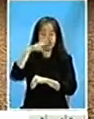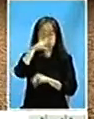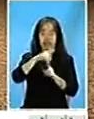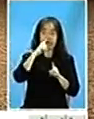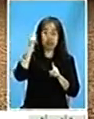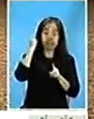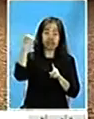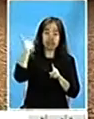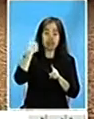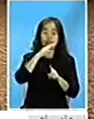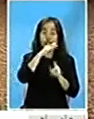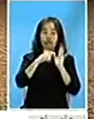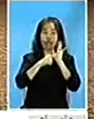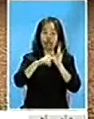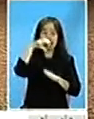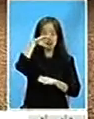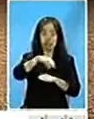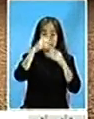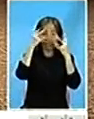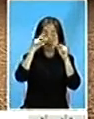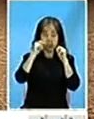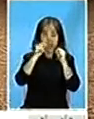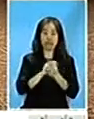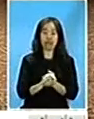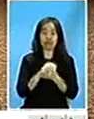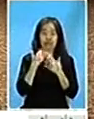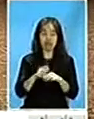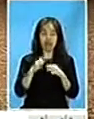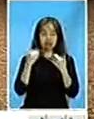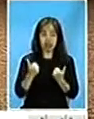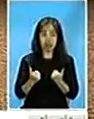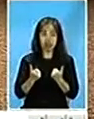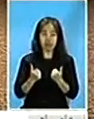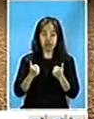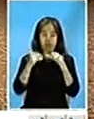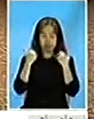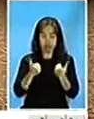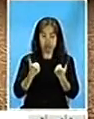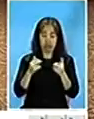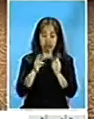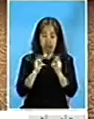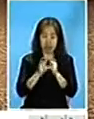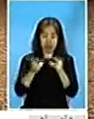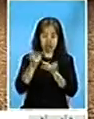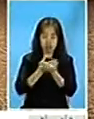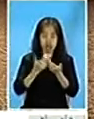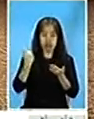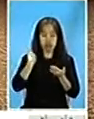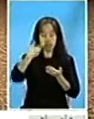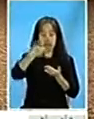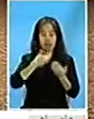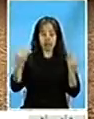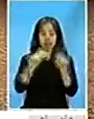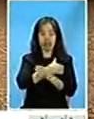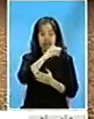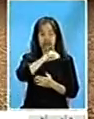ที่สำนักนายกรัฐมนตรีนะคะตอนหลังเนี่ยตอนที่กรรมาธิการพิจารณาอยู่เนี่ยก็มีการเปลี่ยนนะคะไป